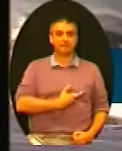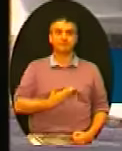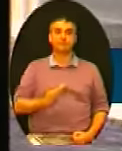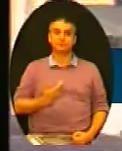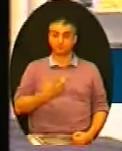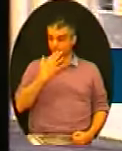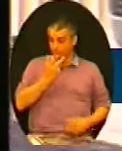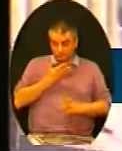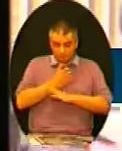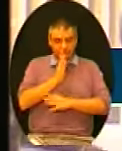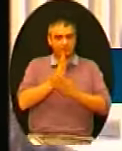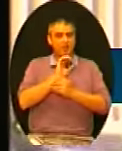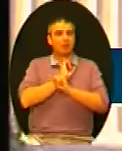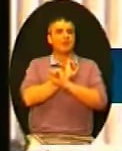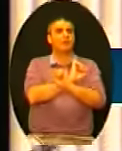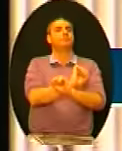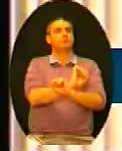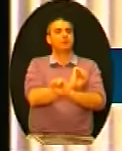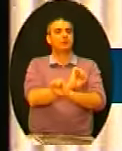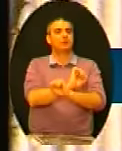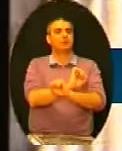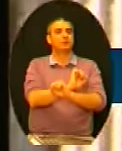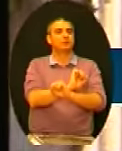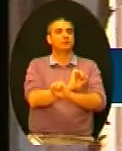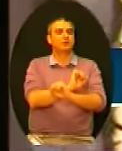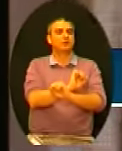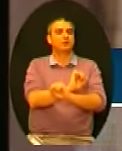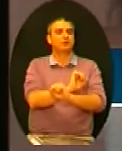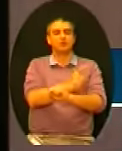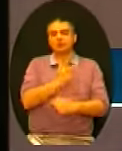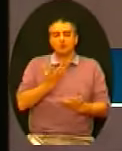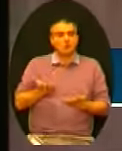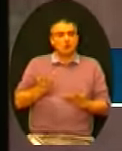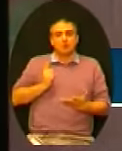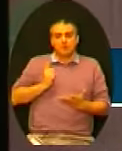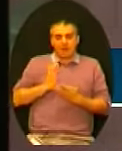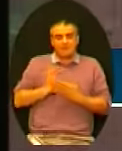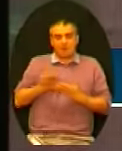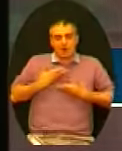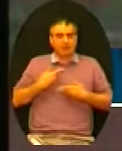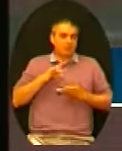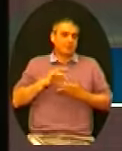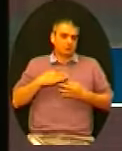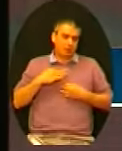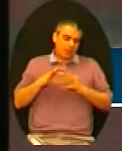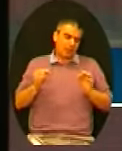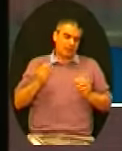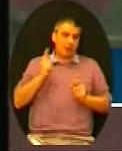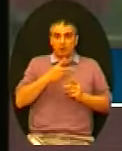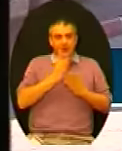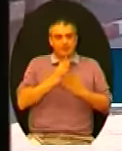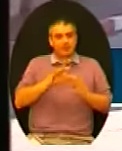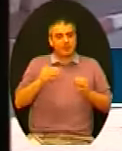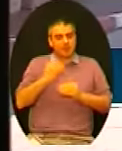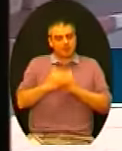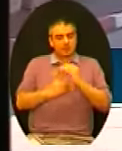ואז מרגע שהוא נכנס לשערי בית הסוהר, הוא מחכה כבר, רק תסיימו את זה, תביאו את זה כבר לפינה שלי, להתחיל לעשות העונש, כי הוא מתחיל